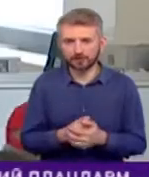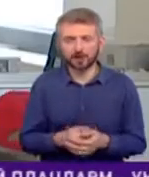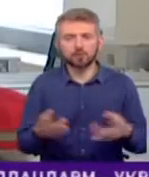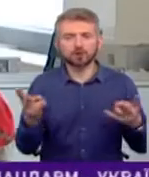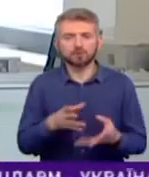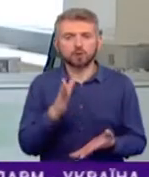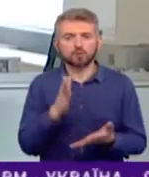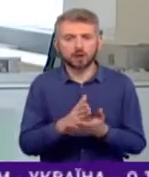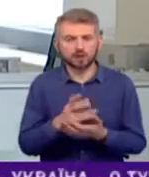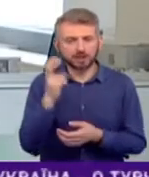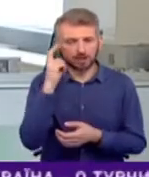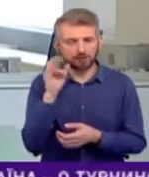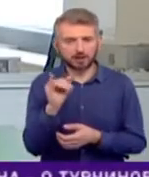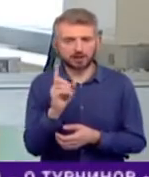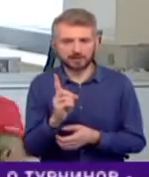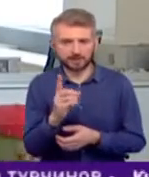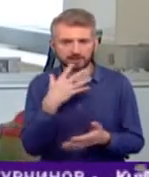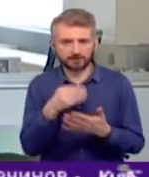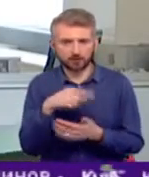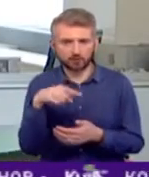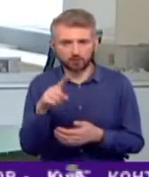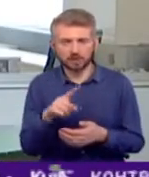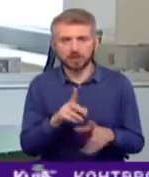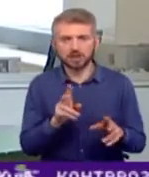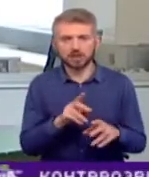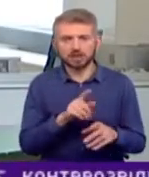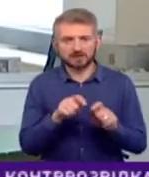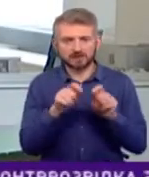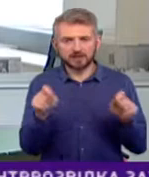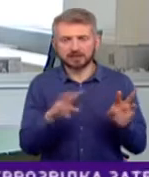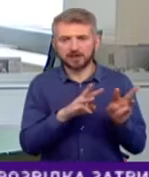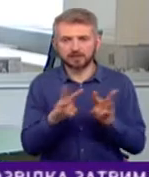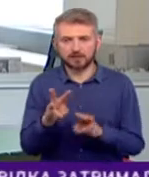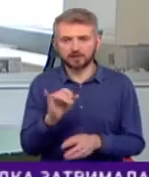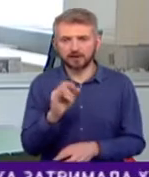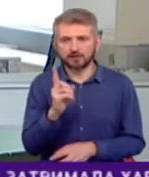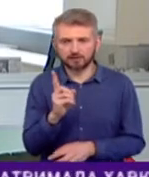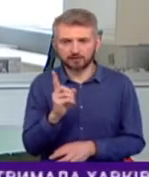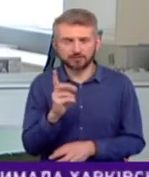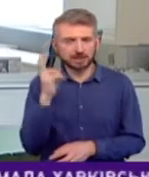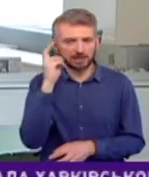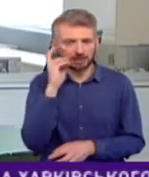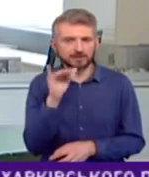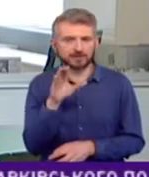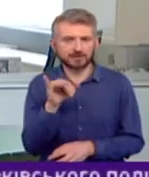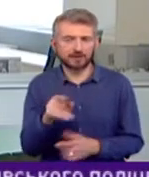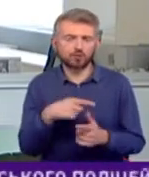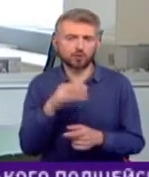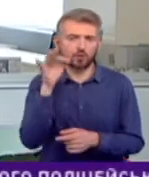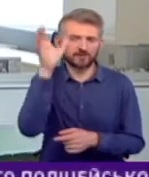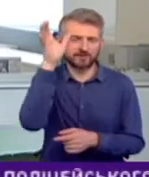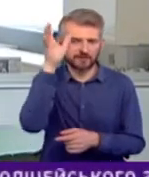Потрібно мати Київ ID, тобто свій номер, зайти на сайт ID.KyivCity.gov.ua або